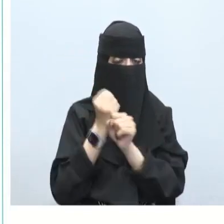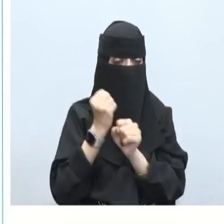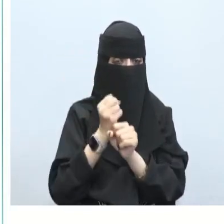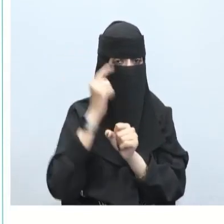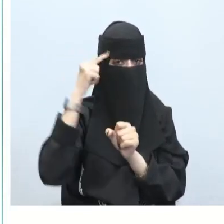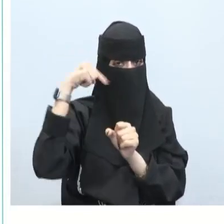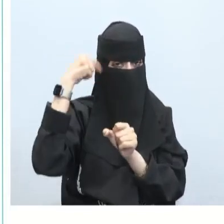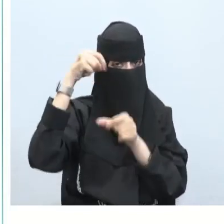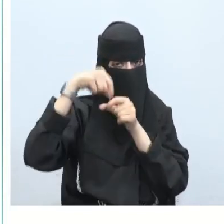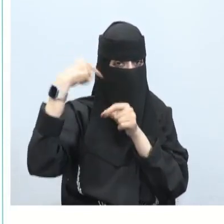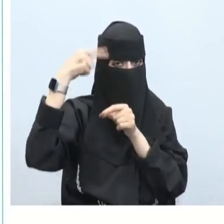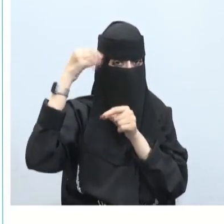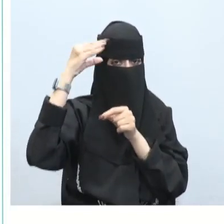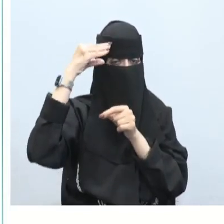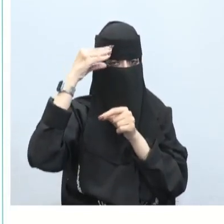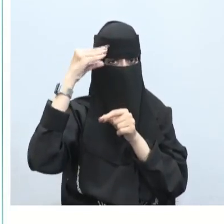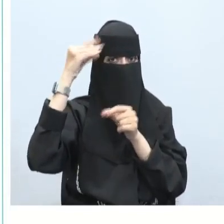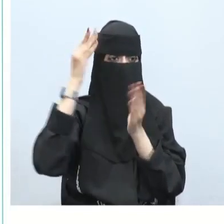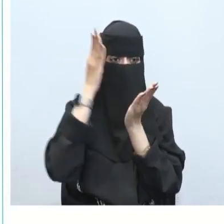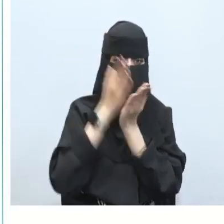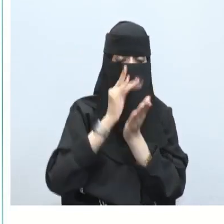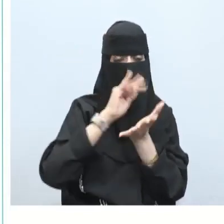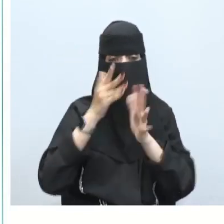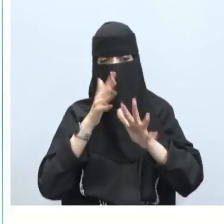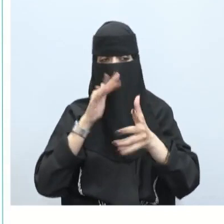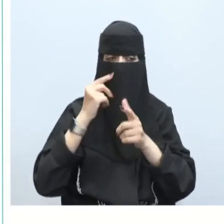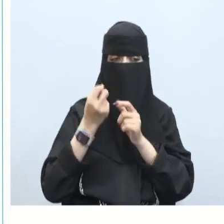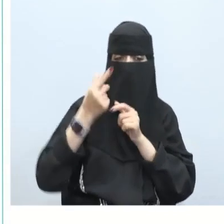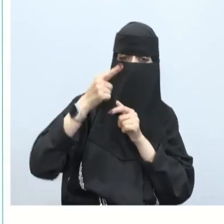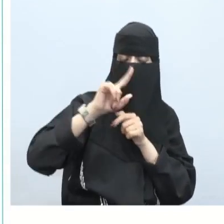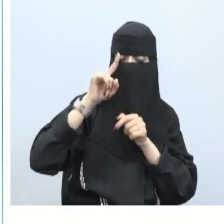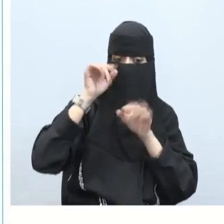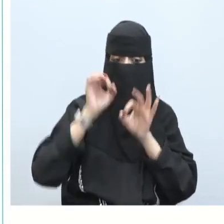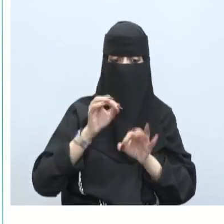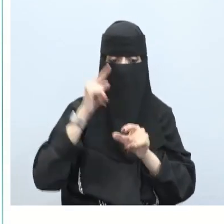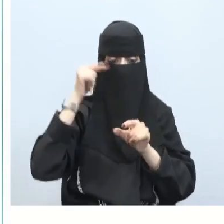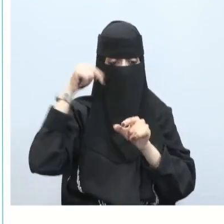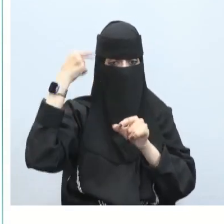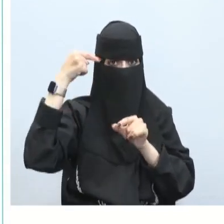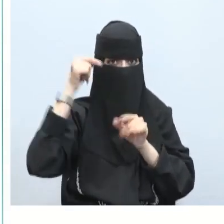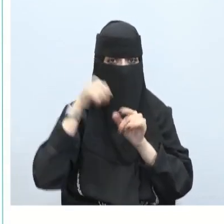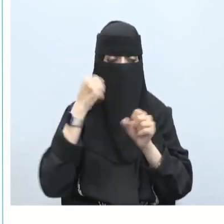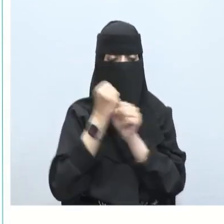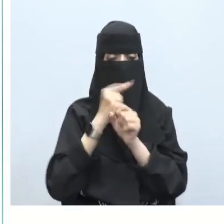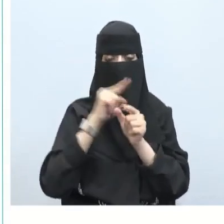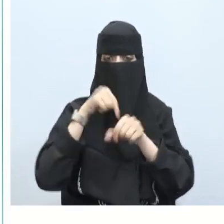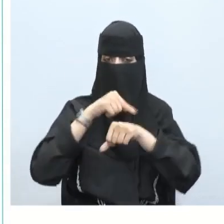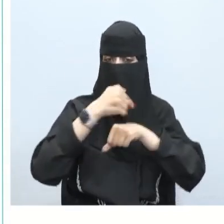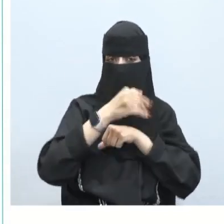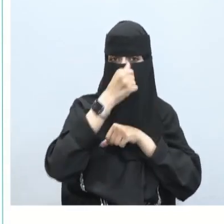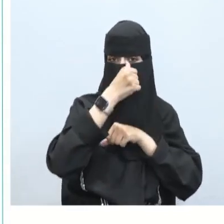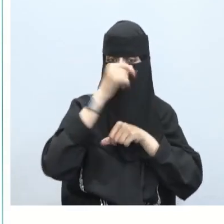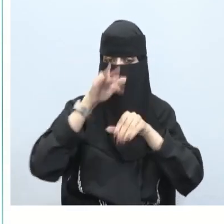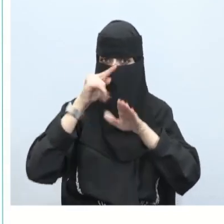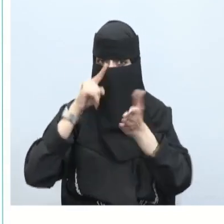منطقي بشكل علمي ولا يكون هك تخمينات او توقعات ولا مجال للتاخير في سلاسل الامداد وبالتالي